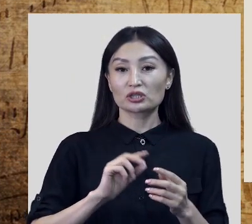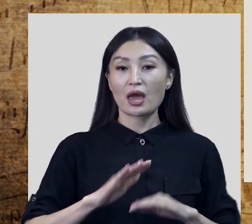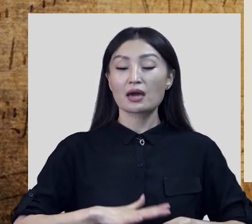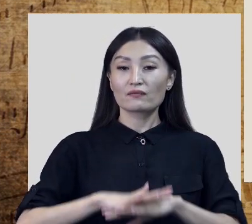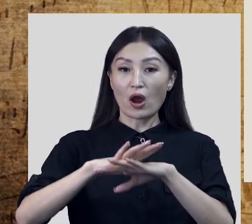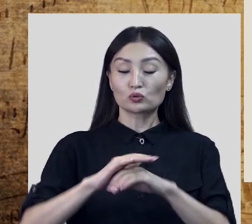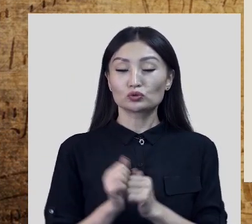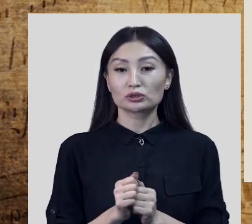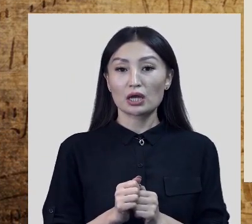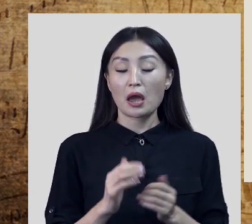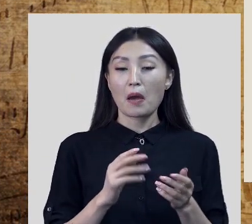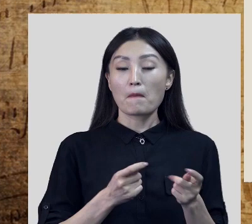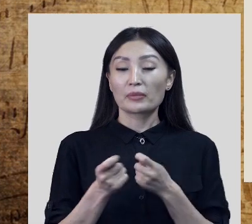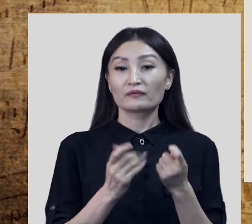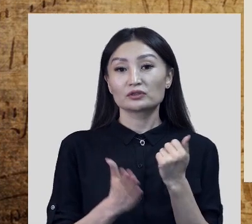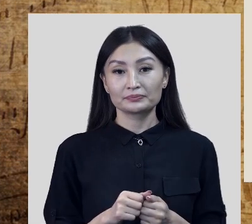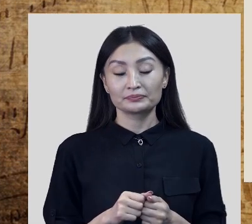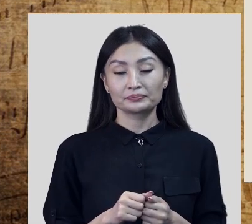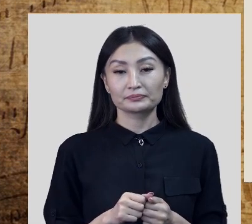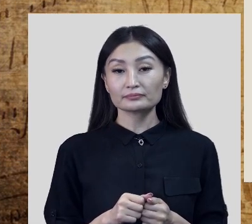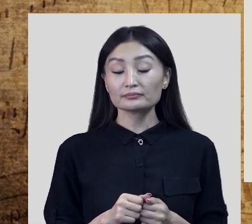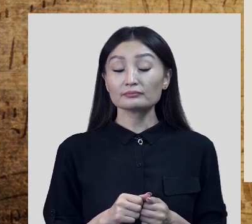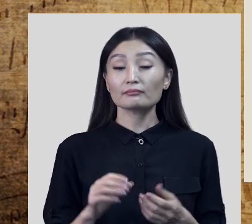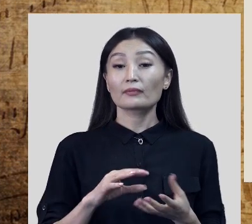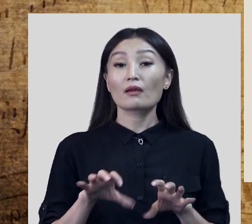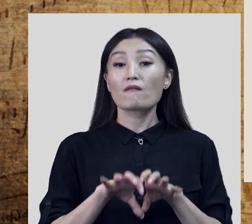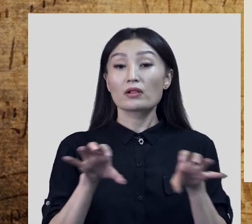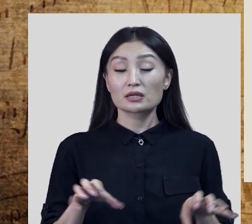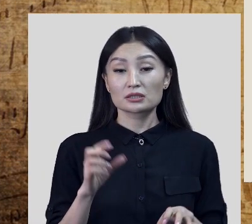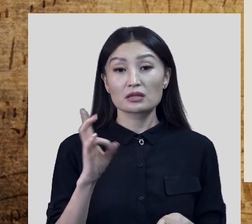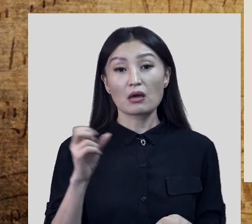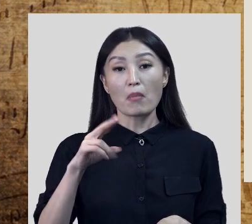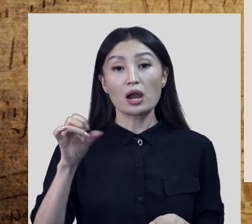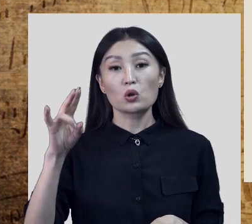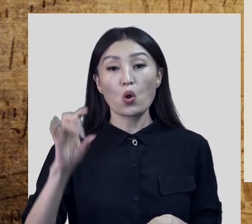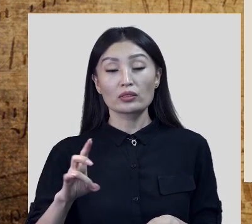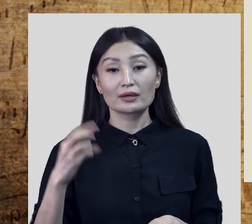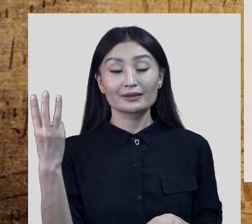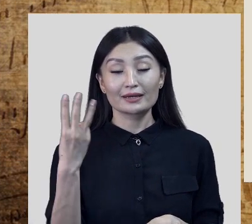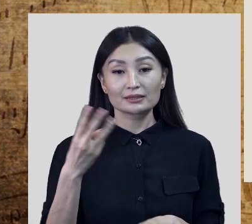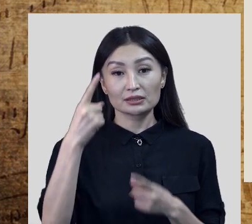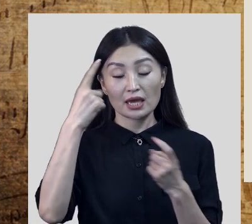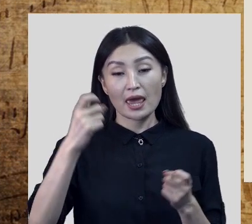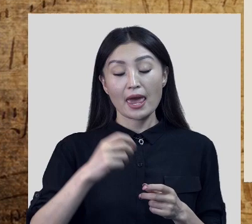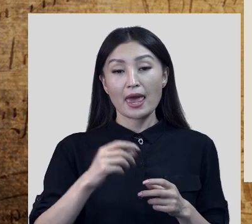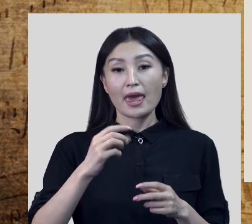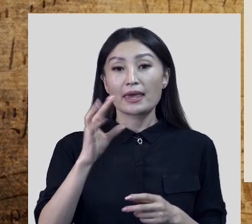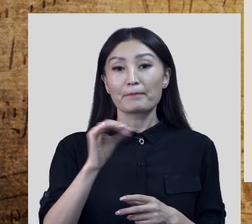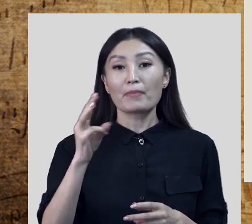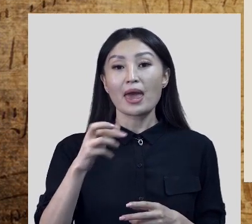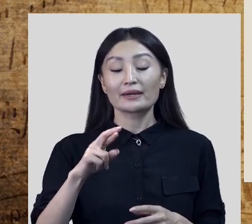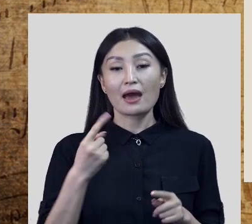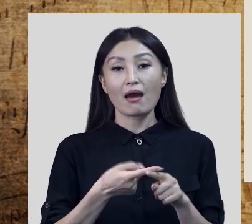правительство поощряло крупных предпринимателей придя к власти на прим 3 заявил империя это мир